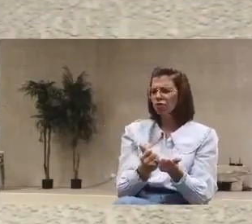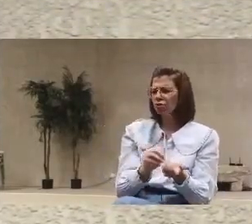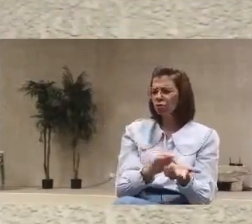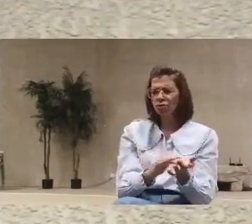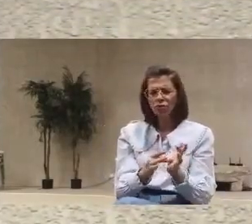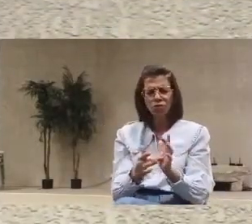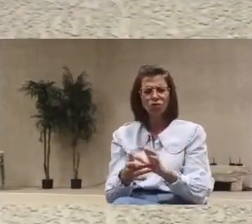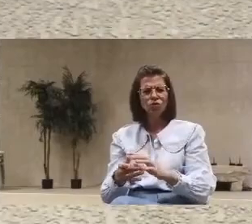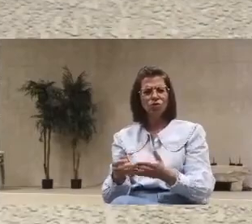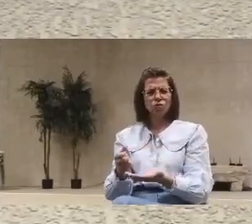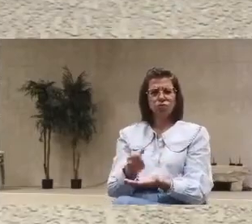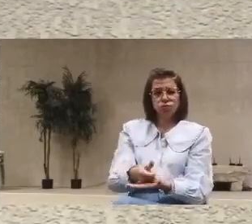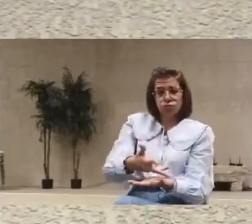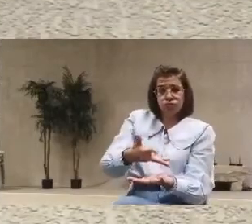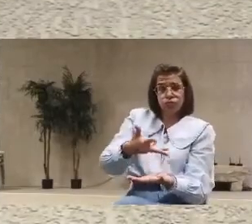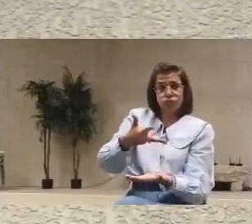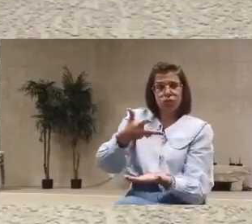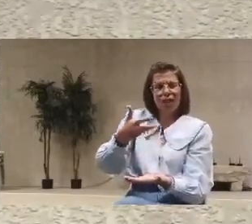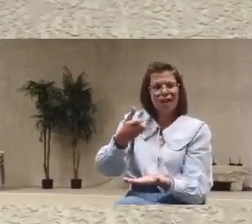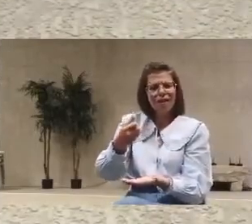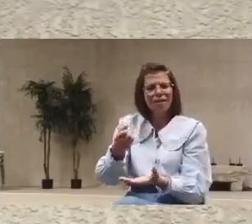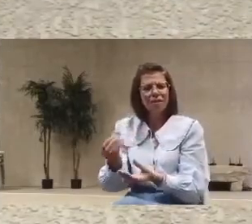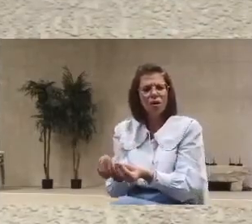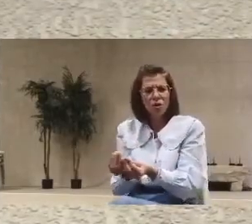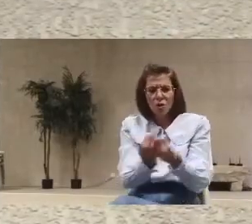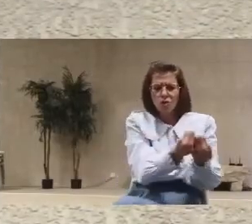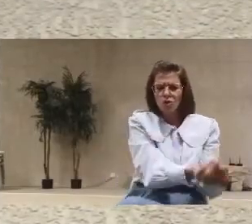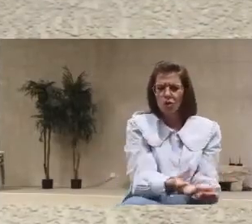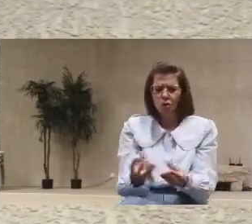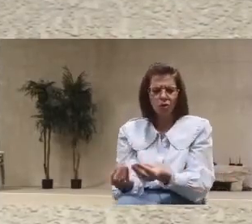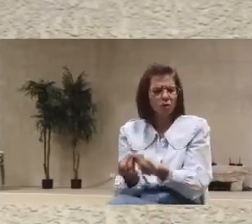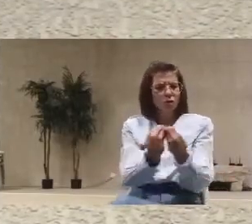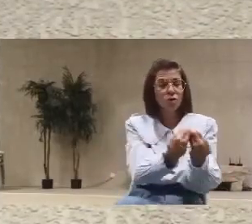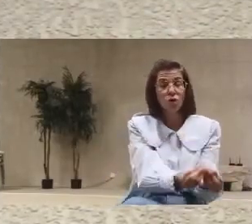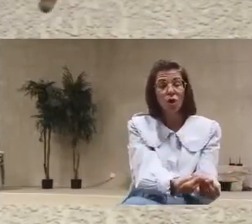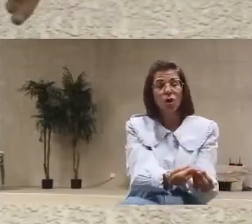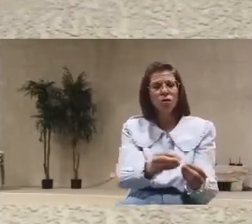toutes ces ressources, imaginez,